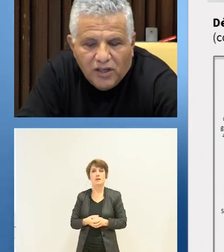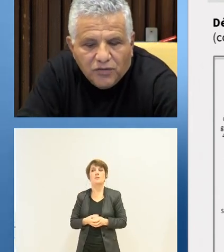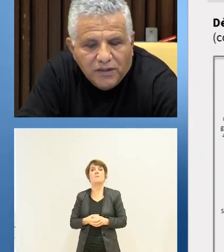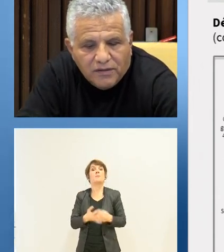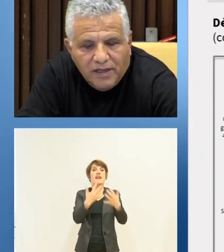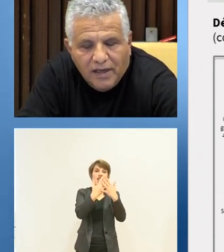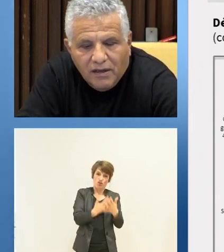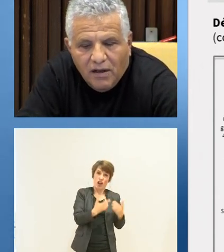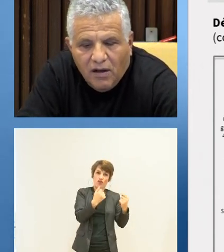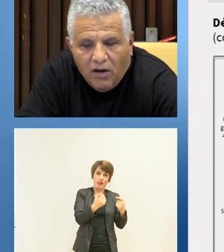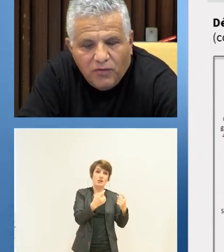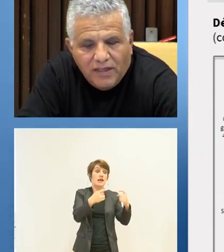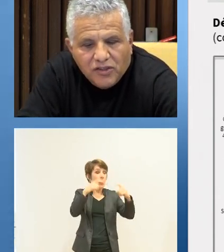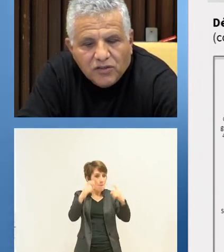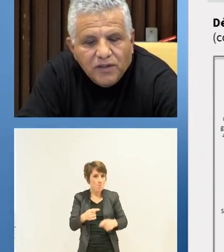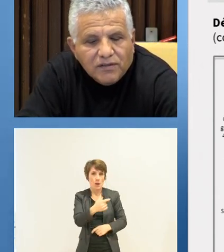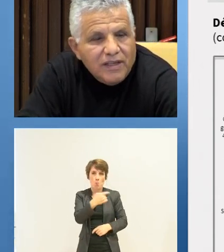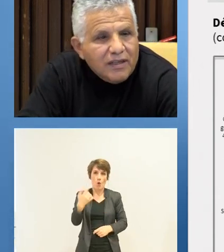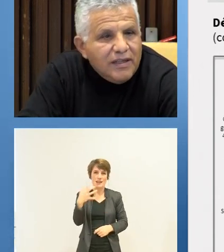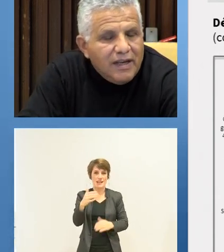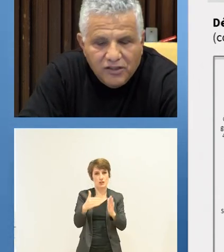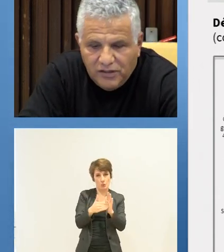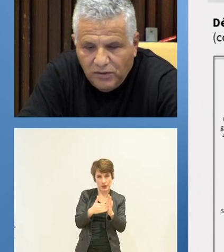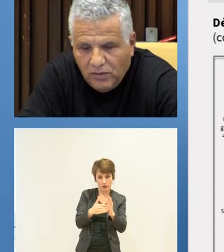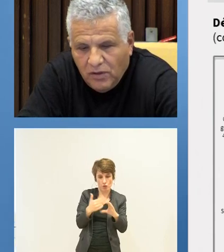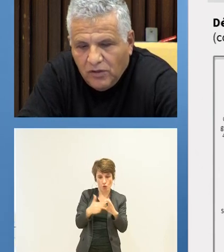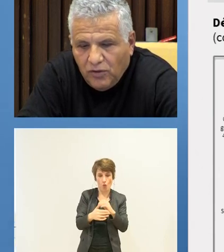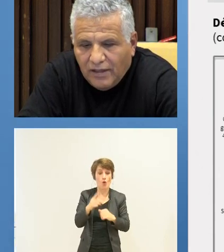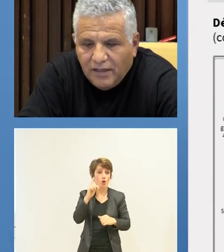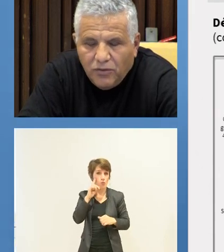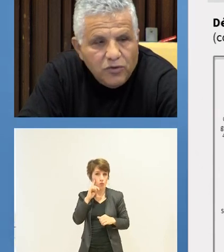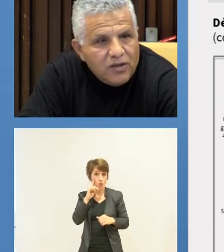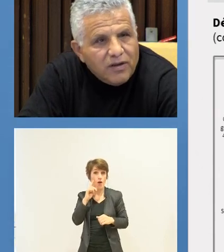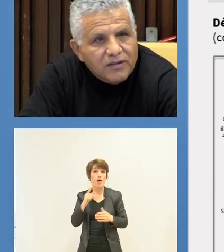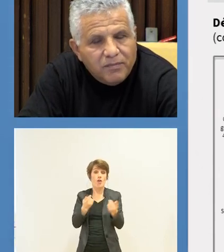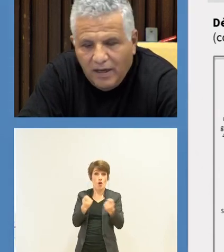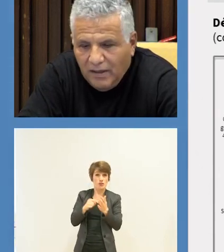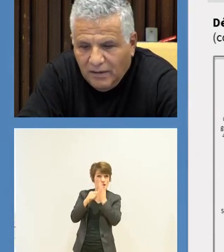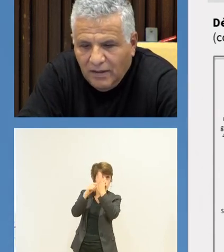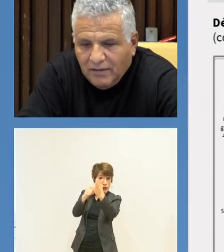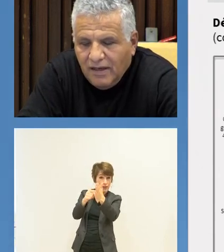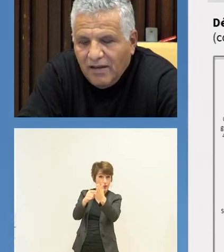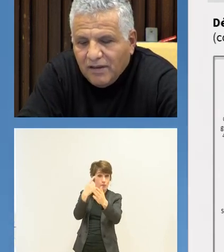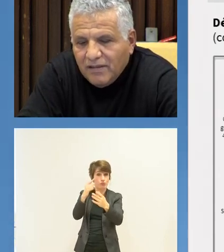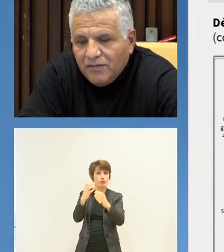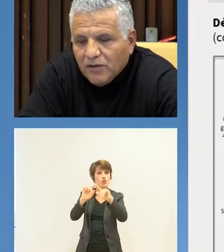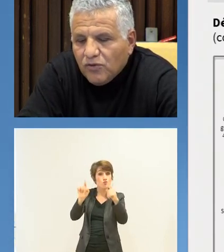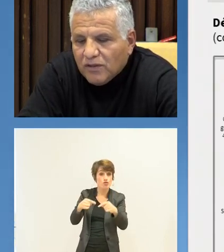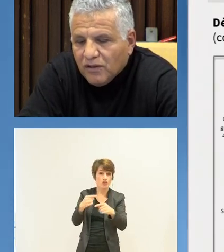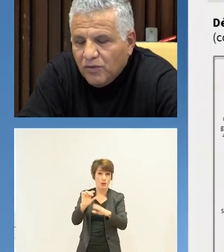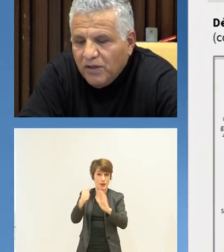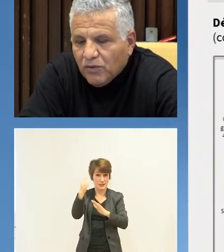sur les charges financières en fait les charges financières liées à la gestion de la dette du budget principal s'élève à